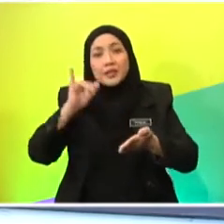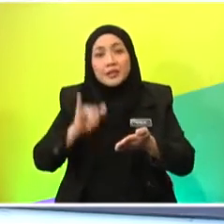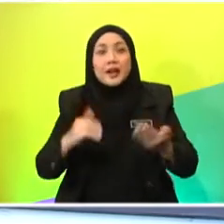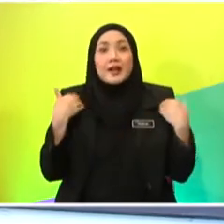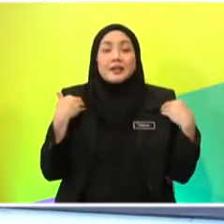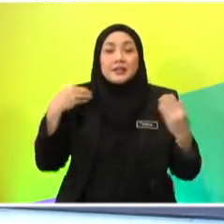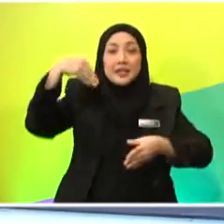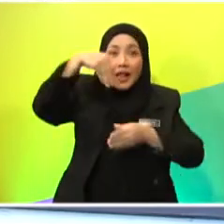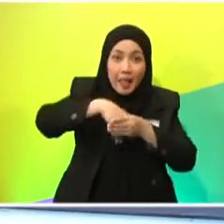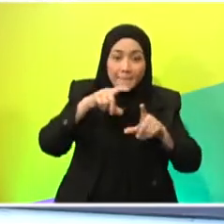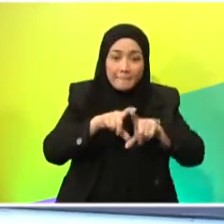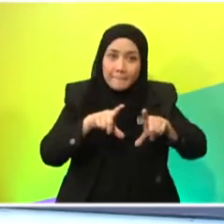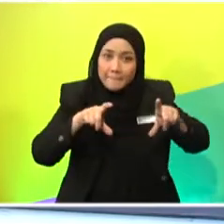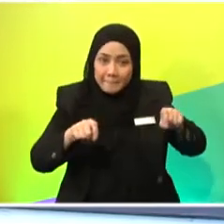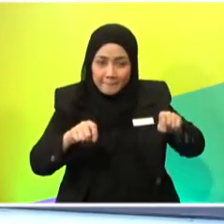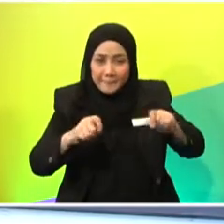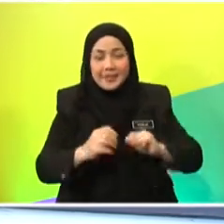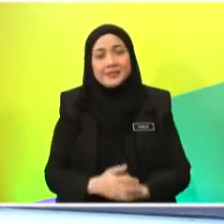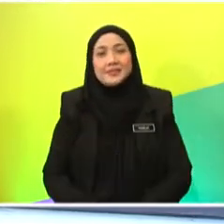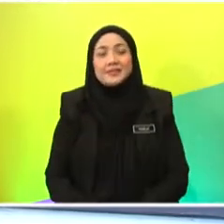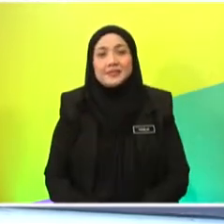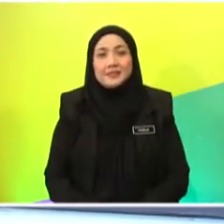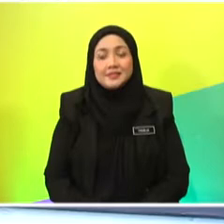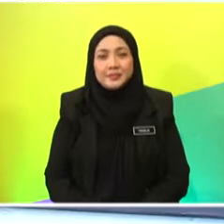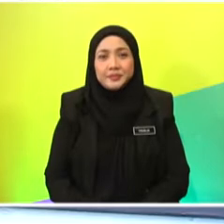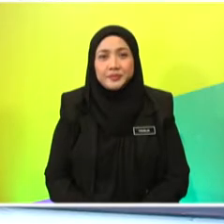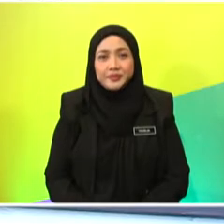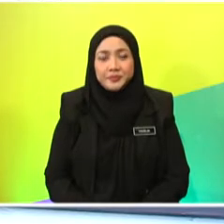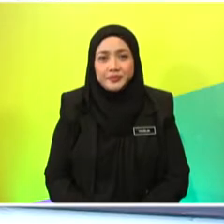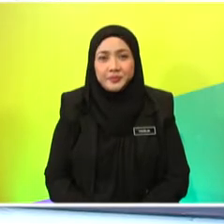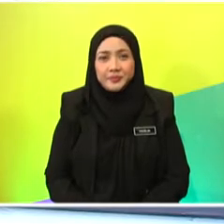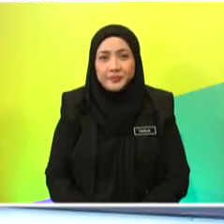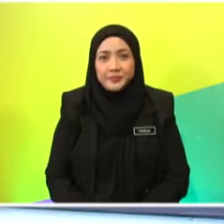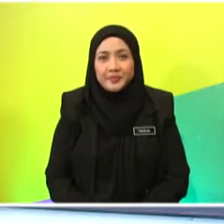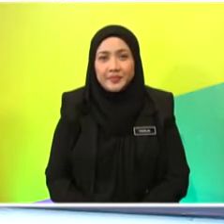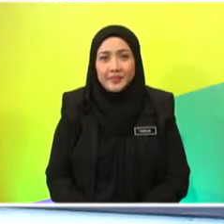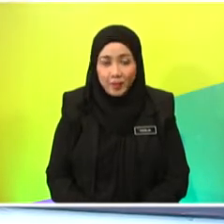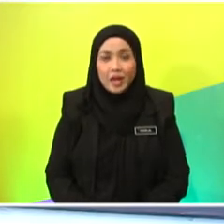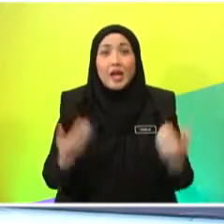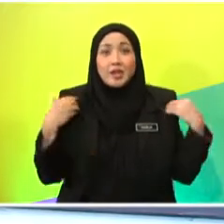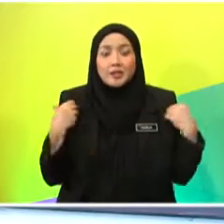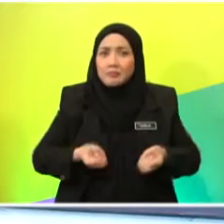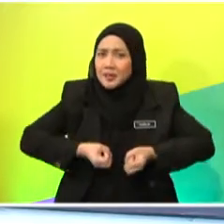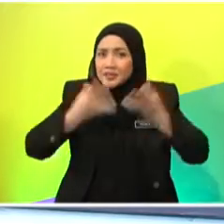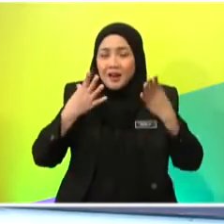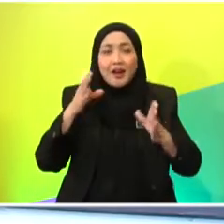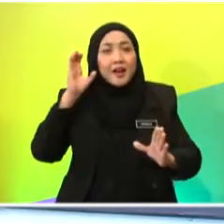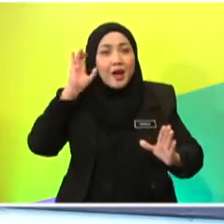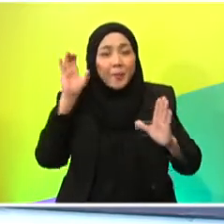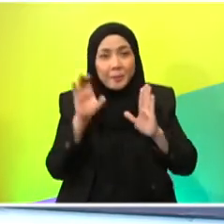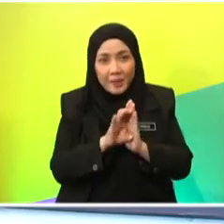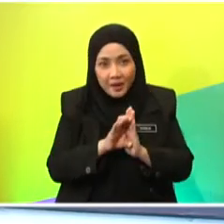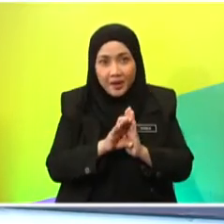dalam sampul nih saya keluarkan tersebut cobalah jago iya betul